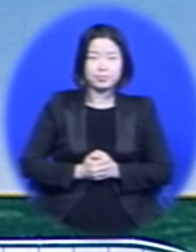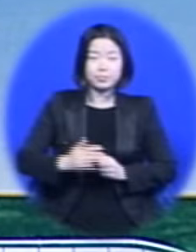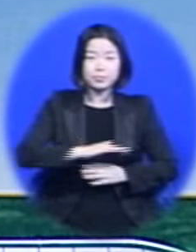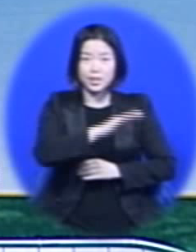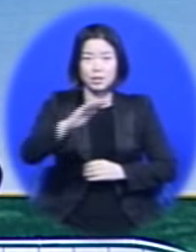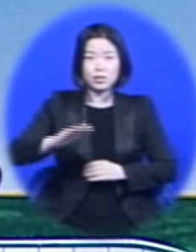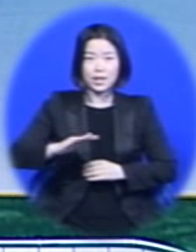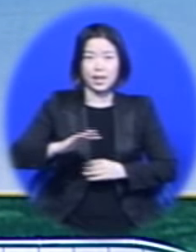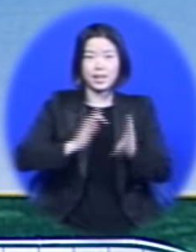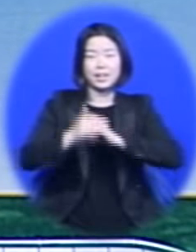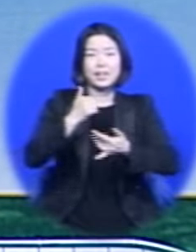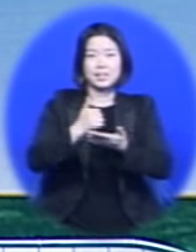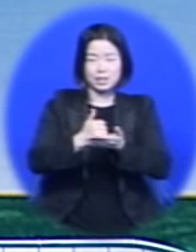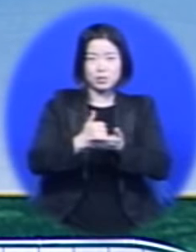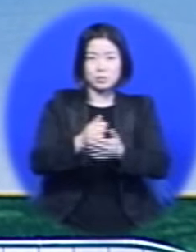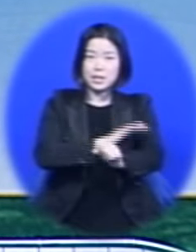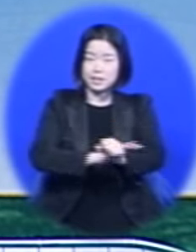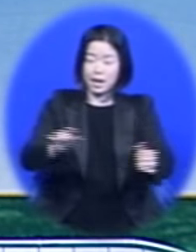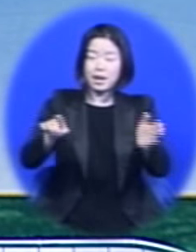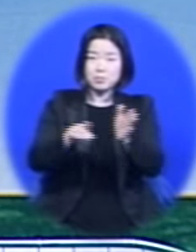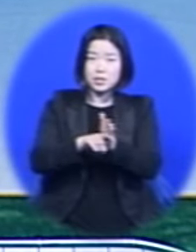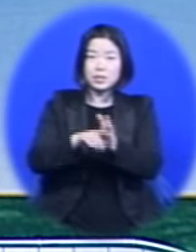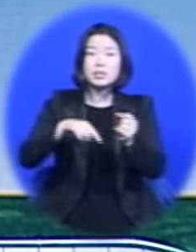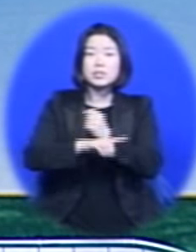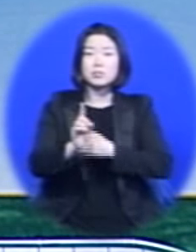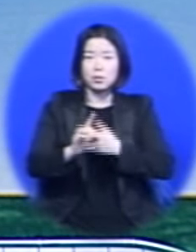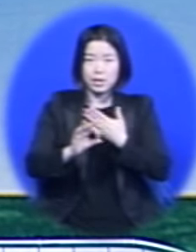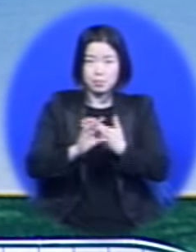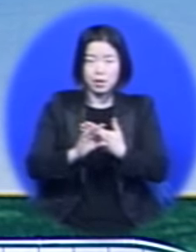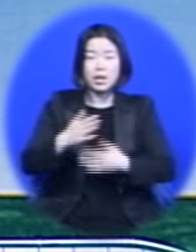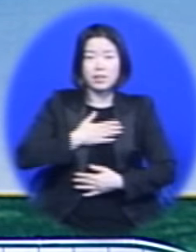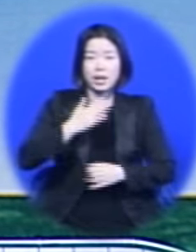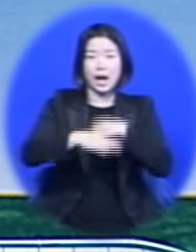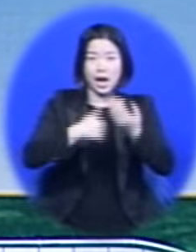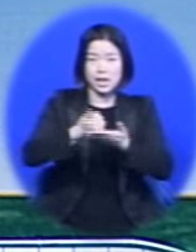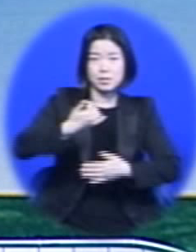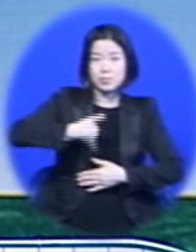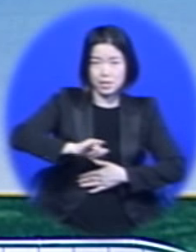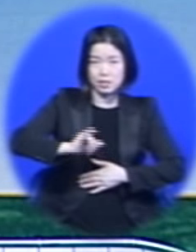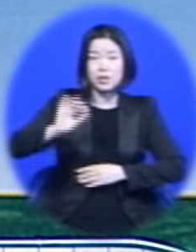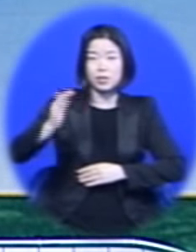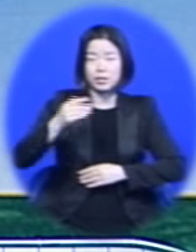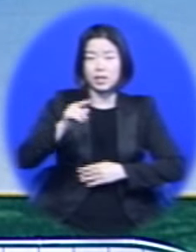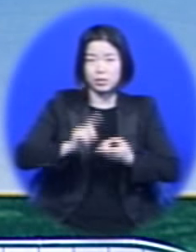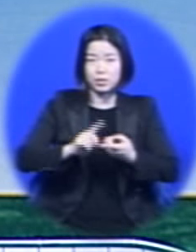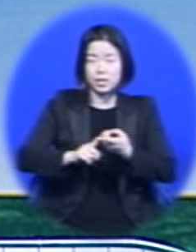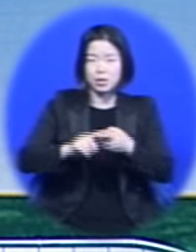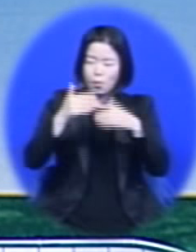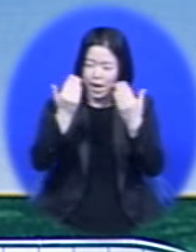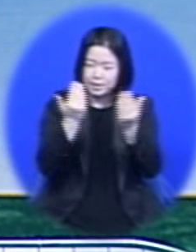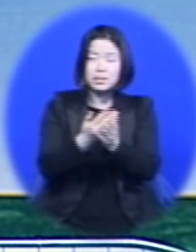우리가 예수님을 잘 믿는다는 것은 내가 하나님의 자녀가 되었다고 하는 것을 완전히 내가 믿는